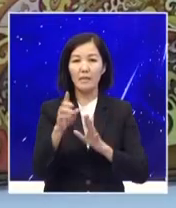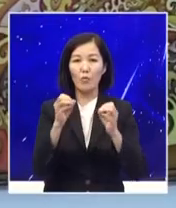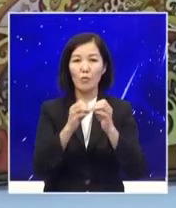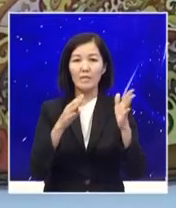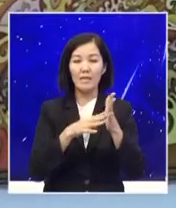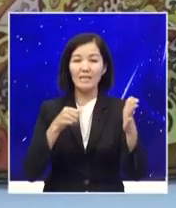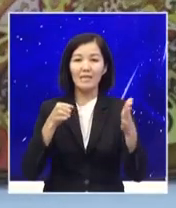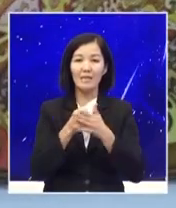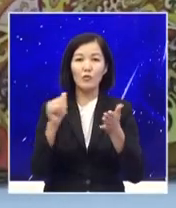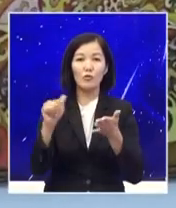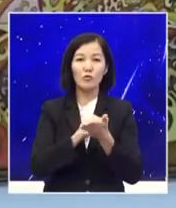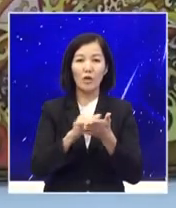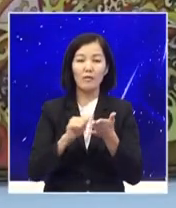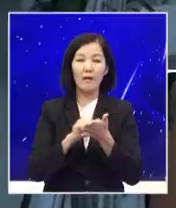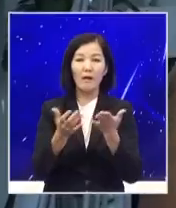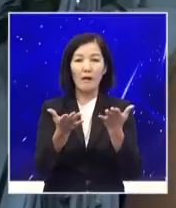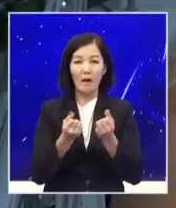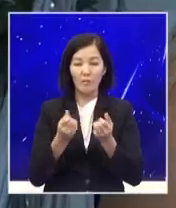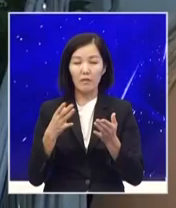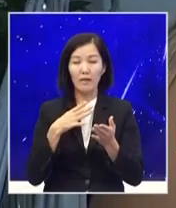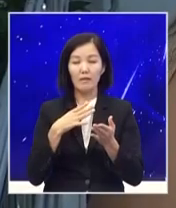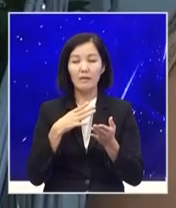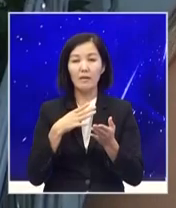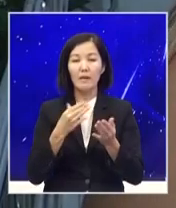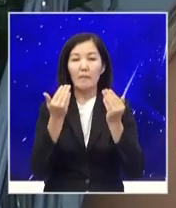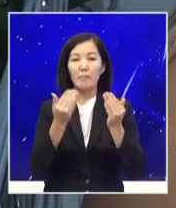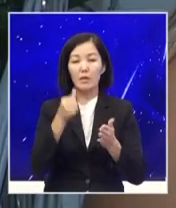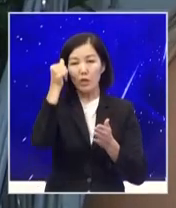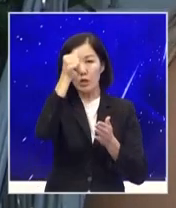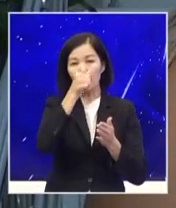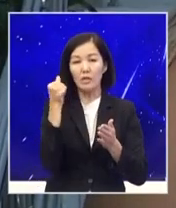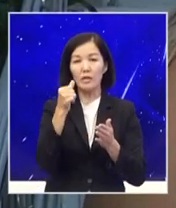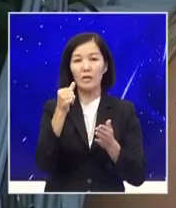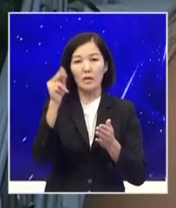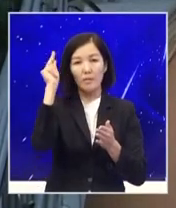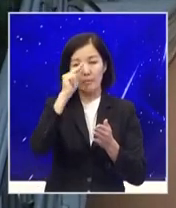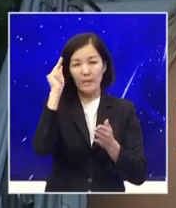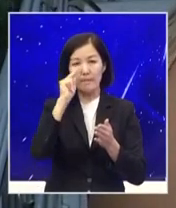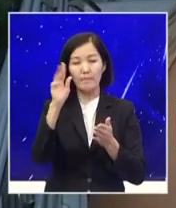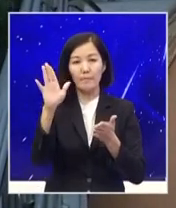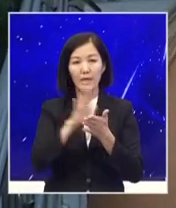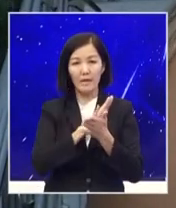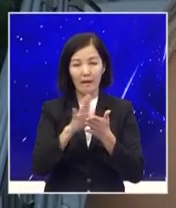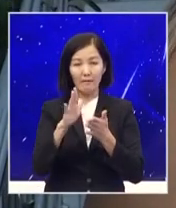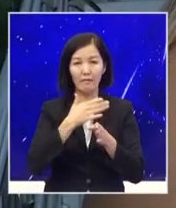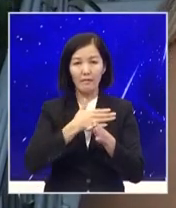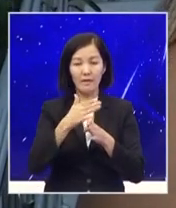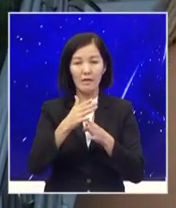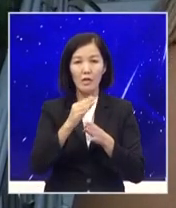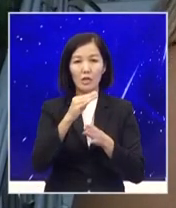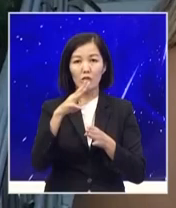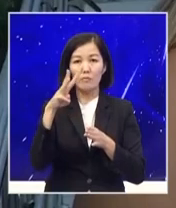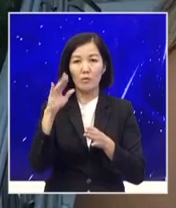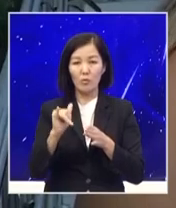балалардан құжаттар қабылданды. Биылғы жылы білім беру гранттары облысымыздағы Илья Шансүгіров